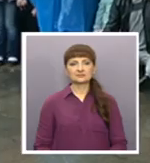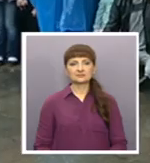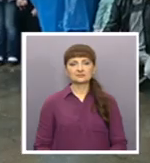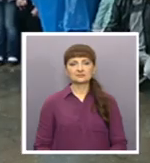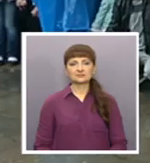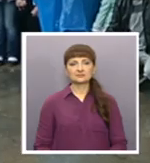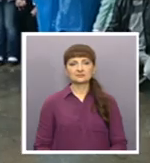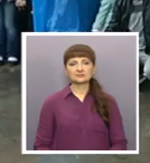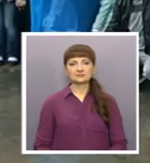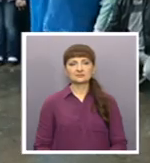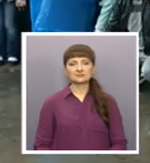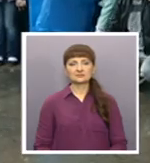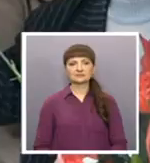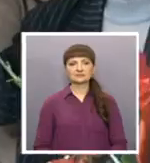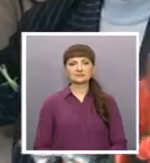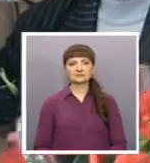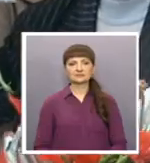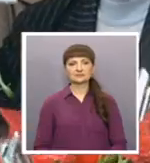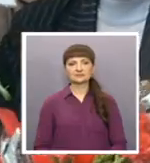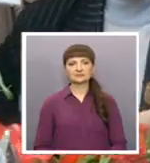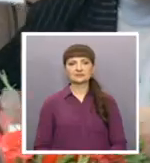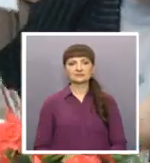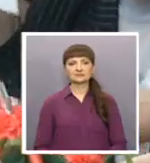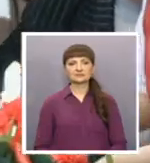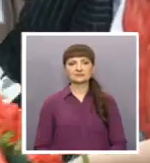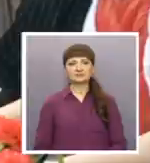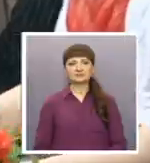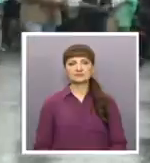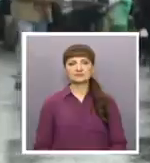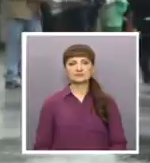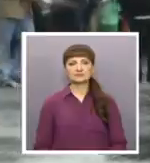с фотографий военных глядя.